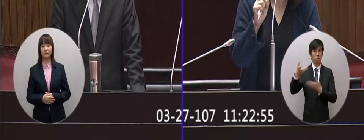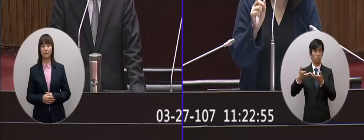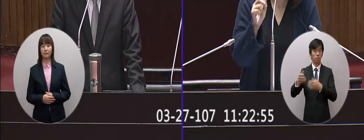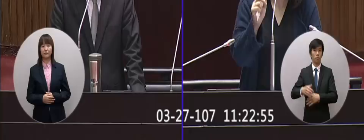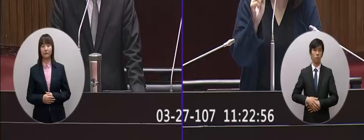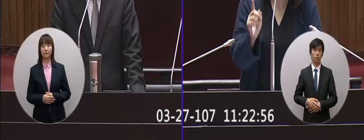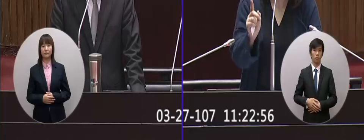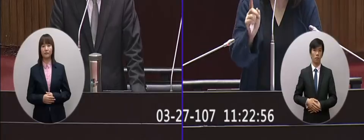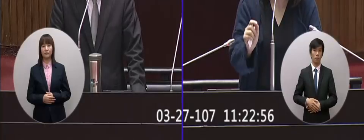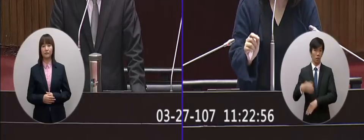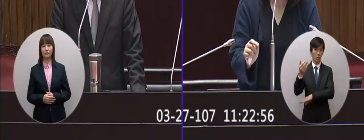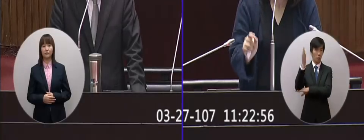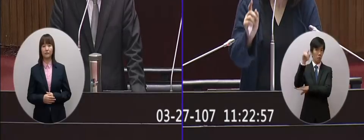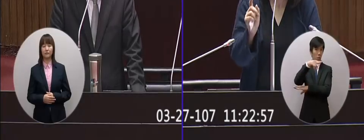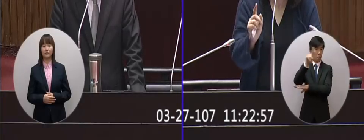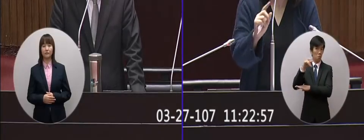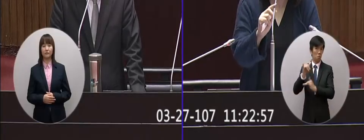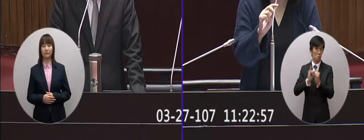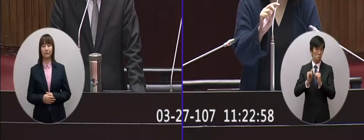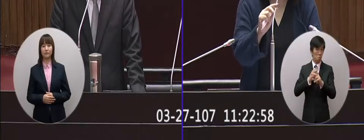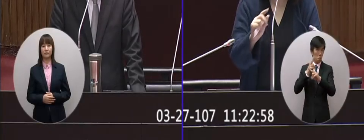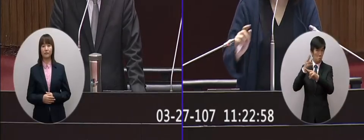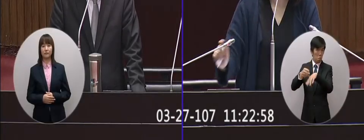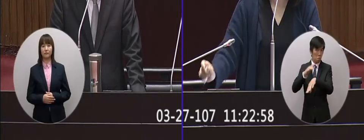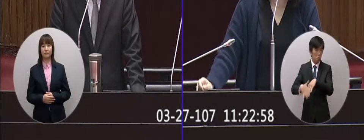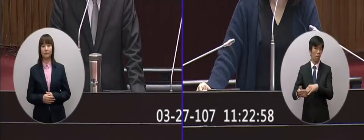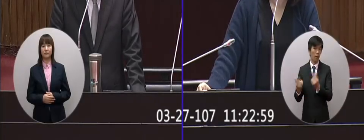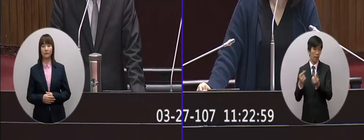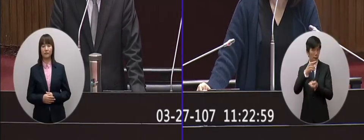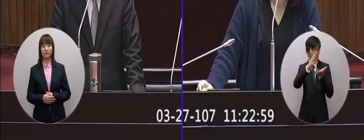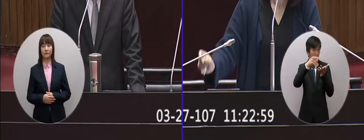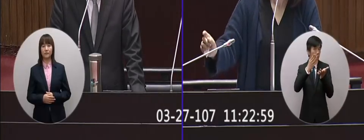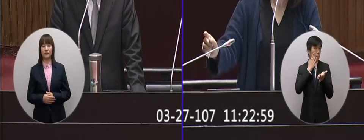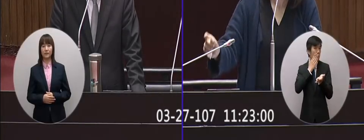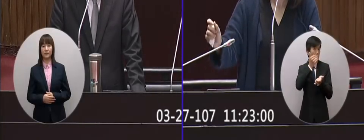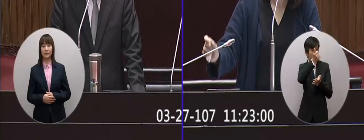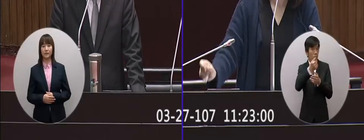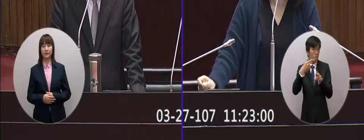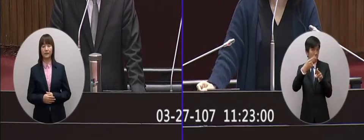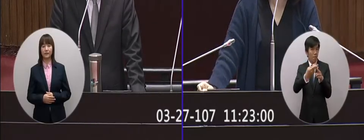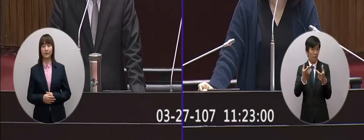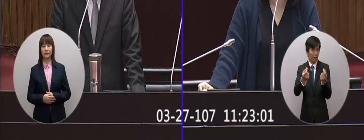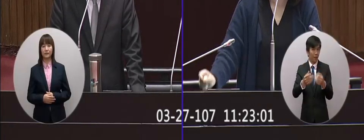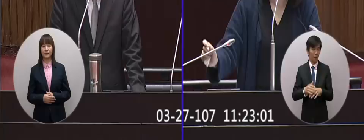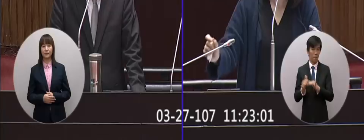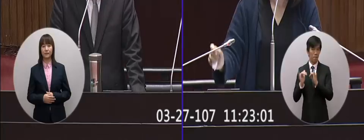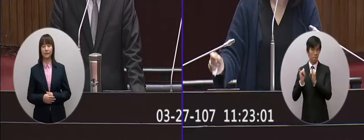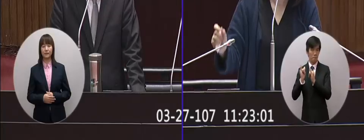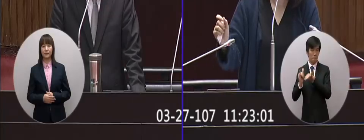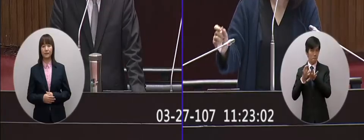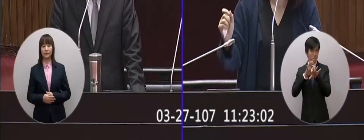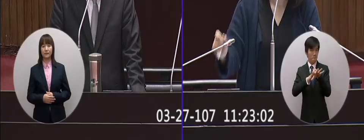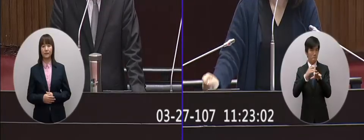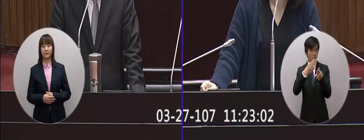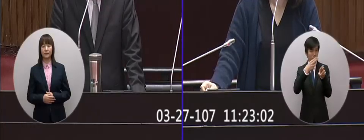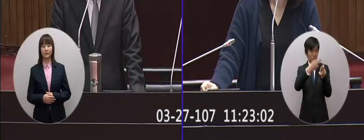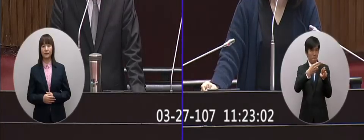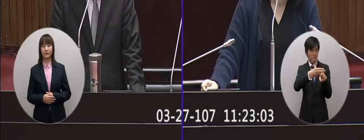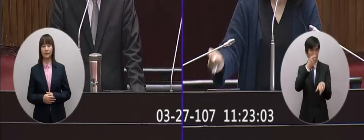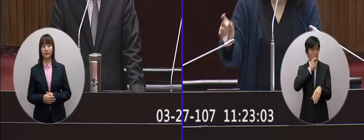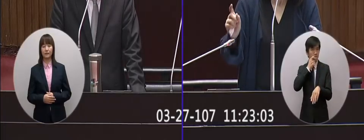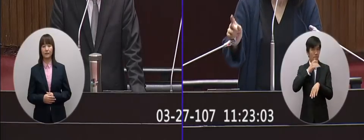府的公信力是不是也像米其林这个评比一样，可以让人民去信任跟追求以及爱